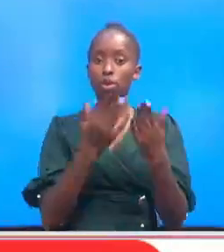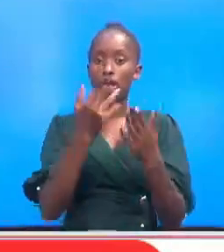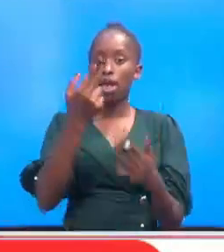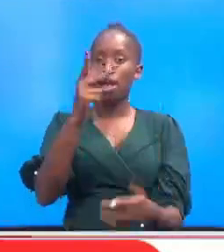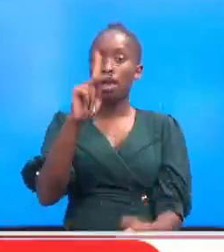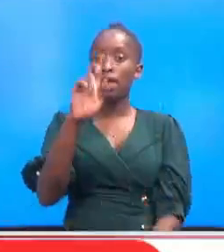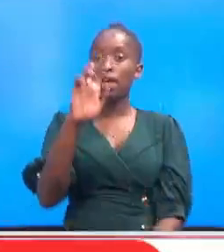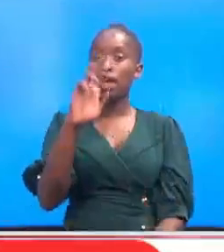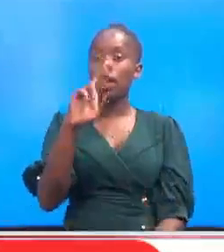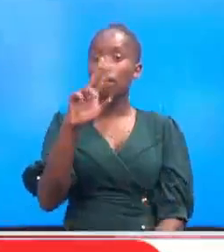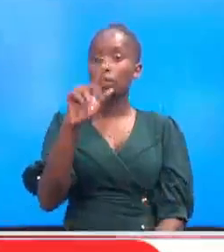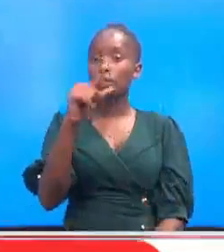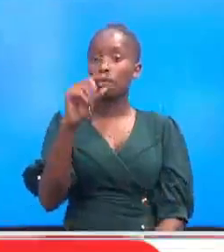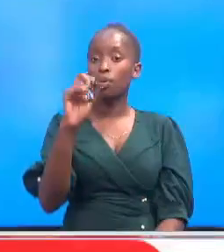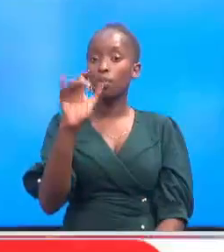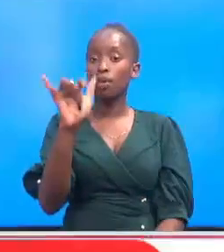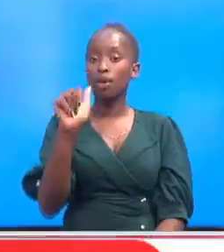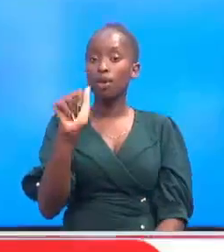Itali tv47